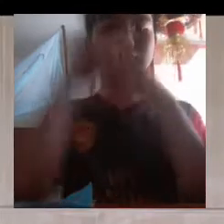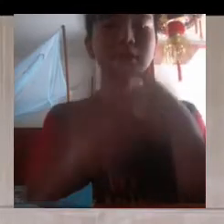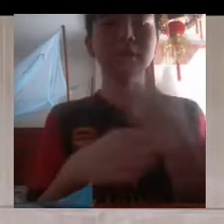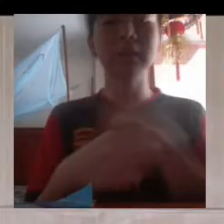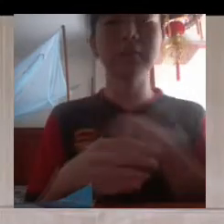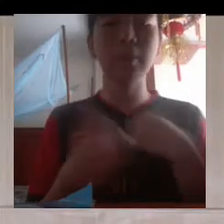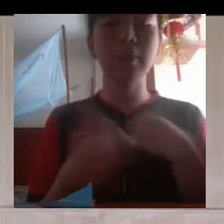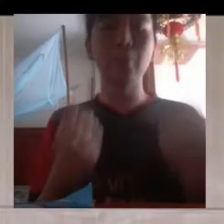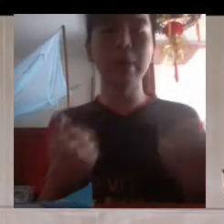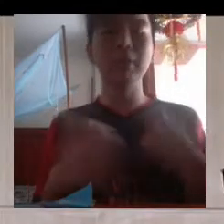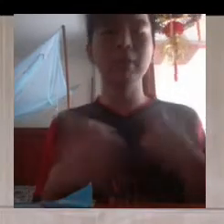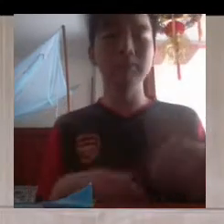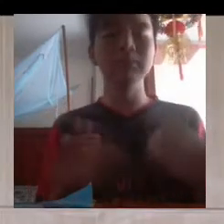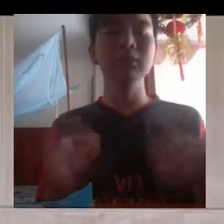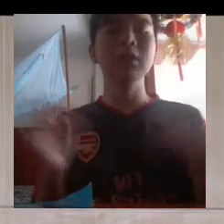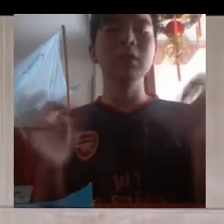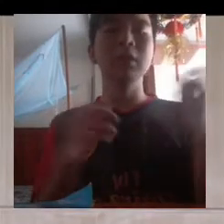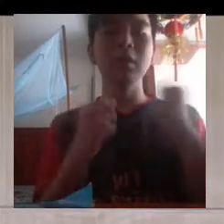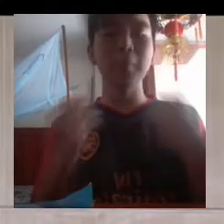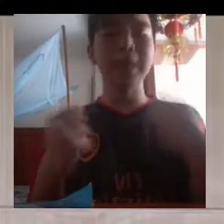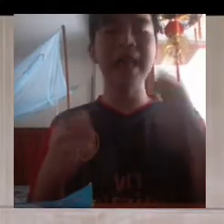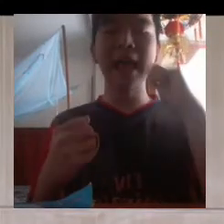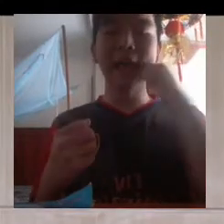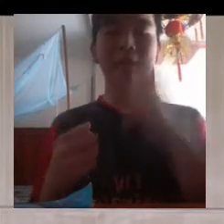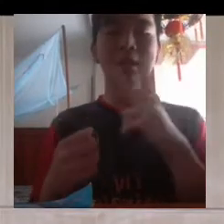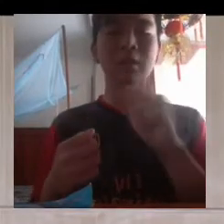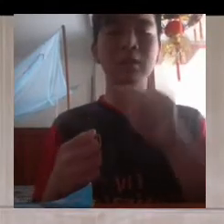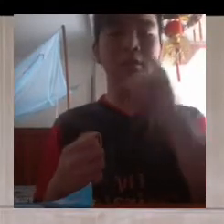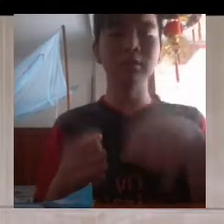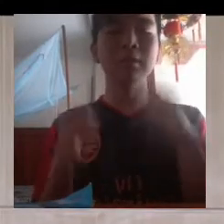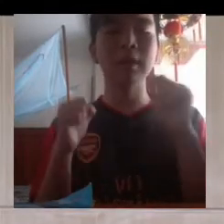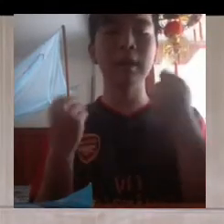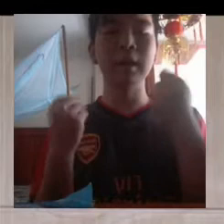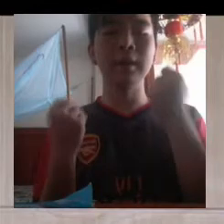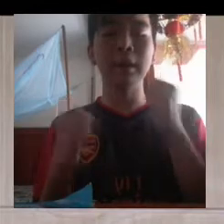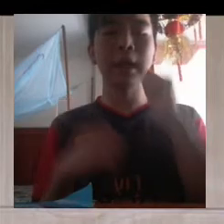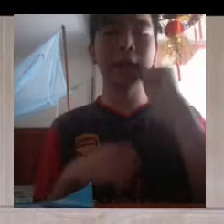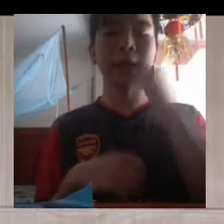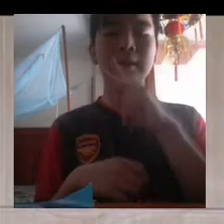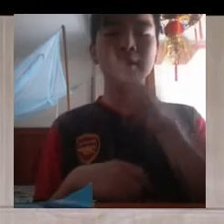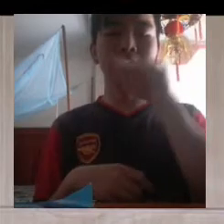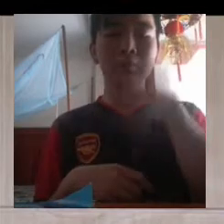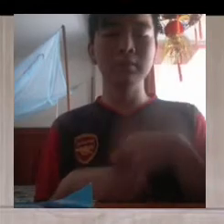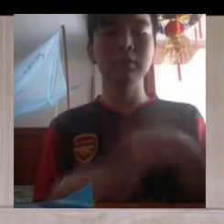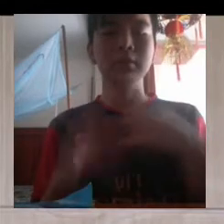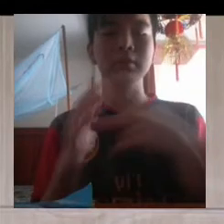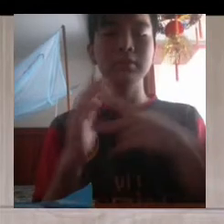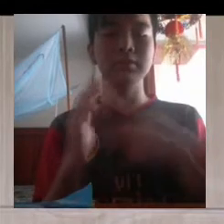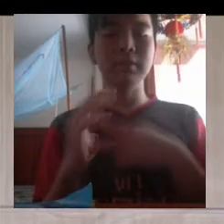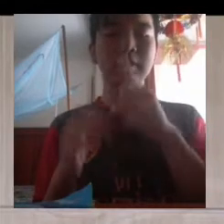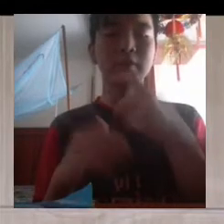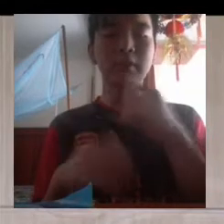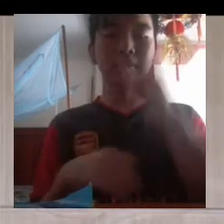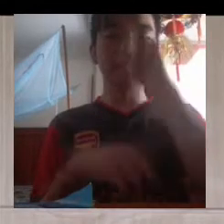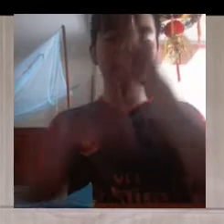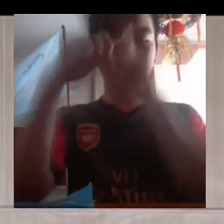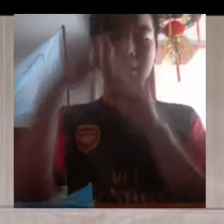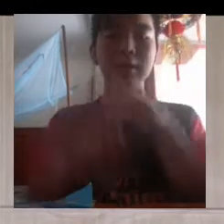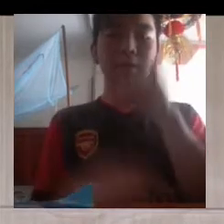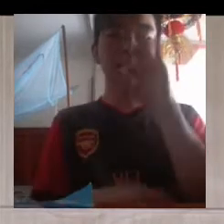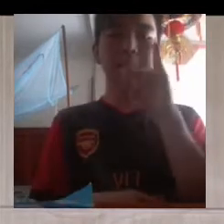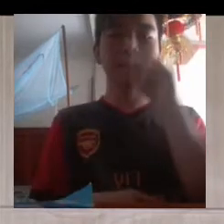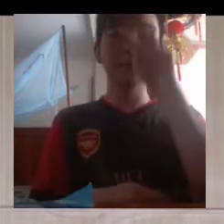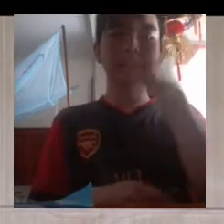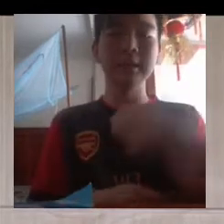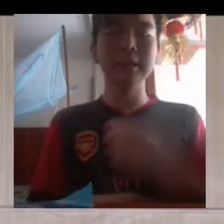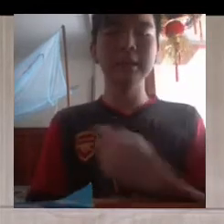sự tai nạn nghề nghiệp của bác sĩ ở tại khoa cấp cứu thì tôi đến quê được các anh cũng ngồi và rất